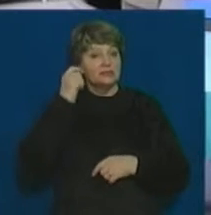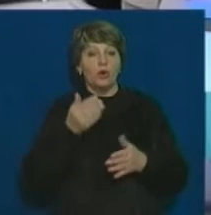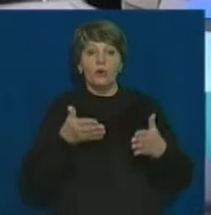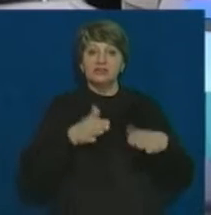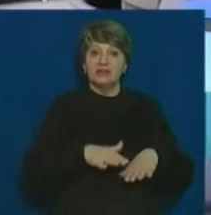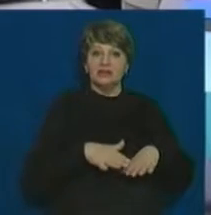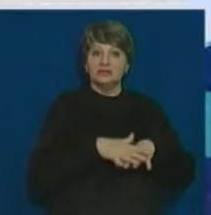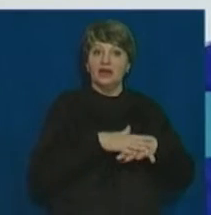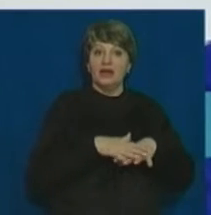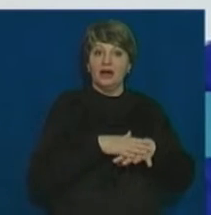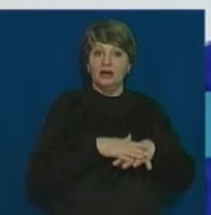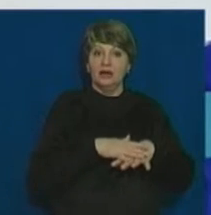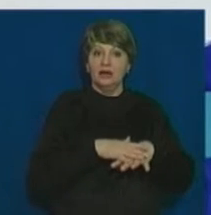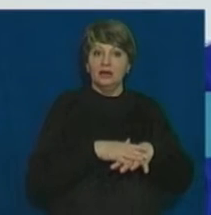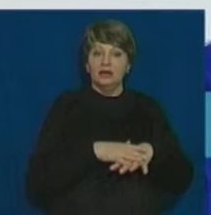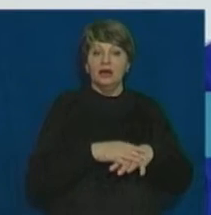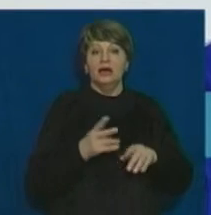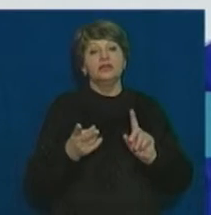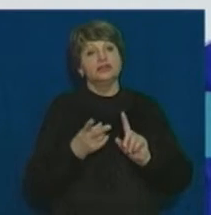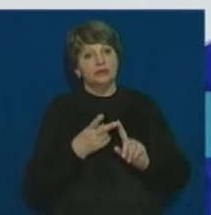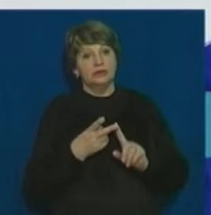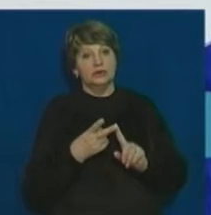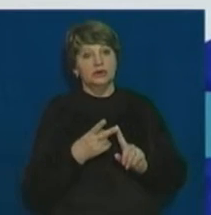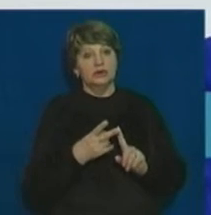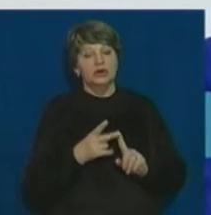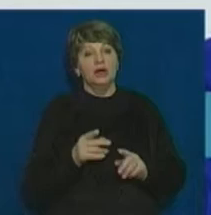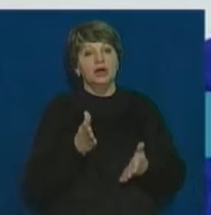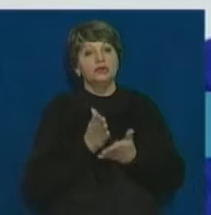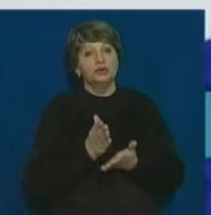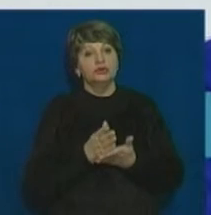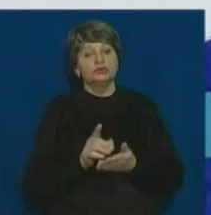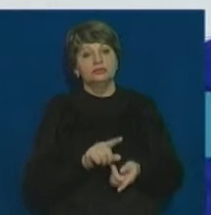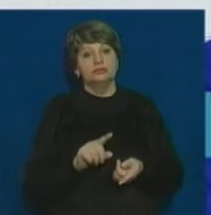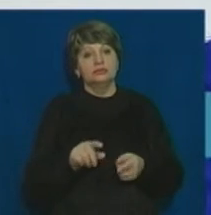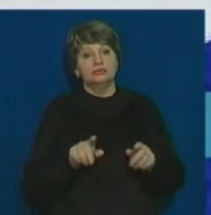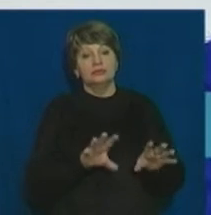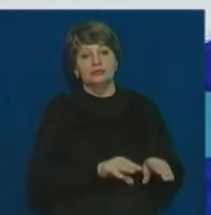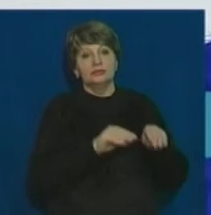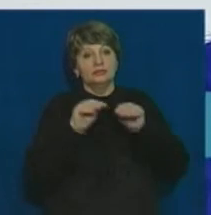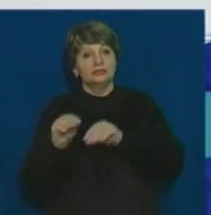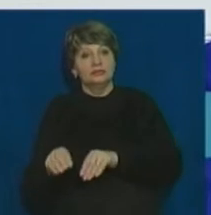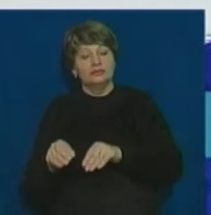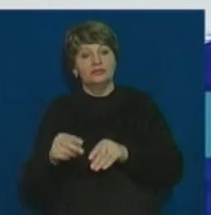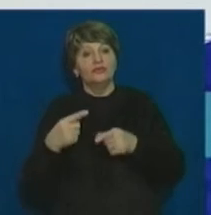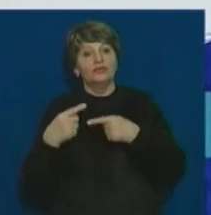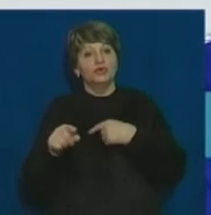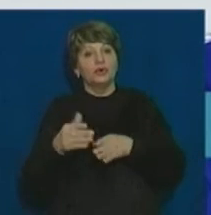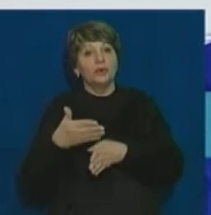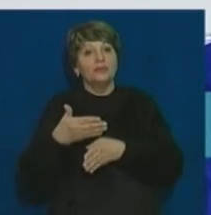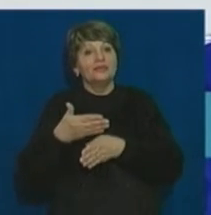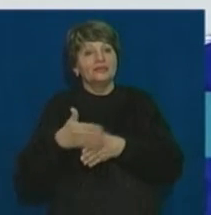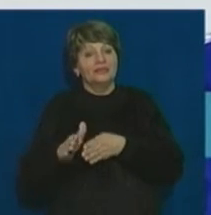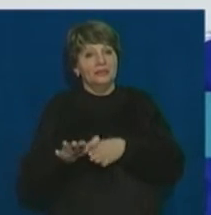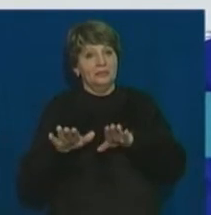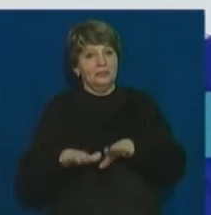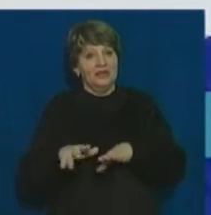ярмарок постійно діючий. І друге – це те, що він має переміститися між будівлями Черкас-Міськгазу, там, де він і